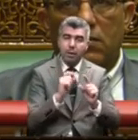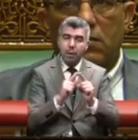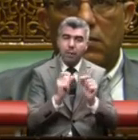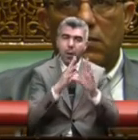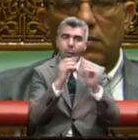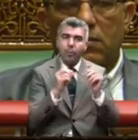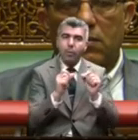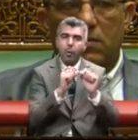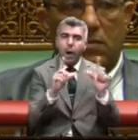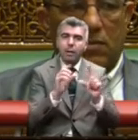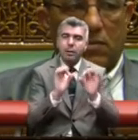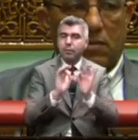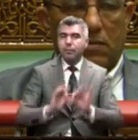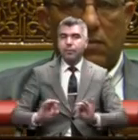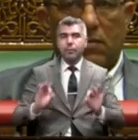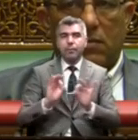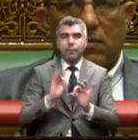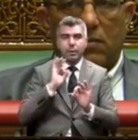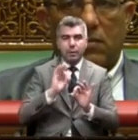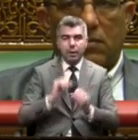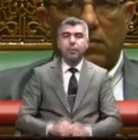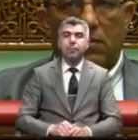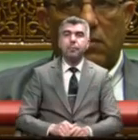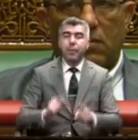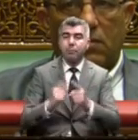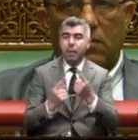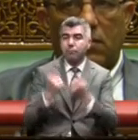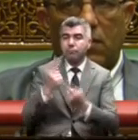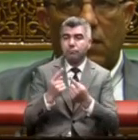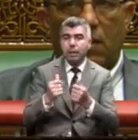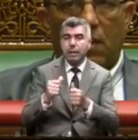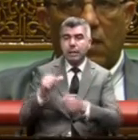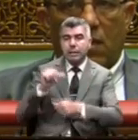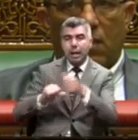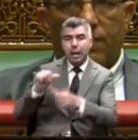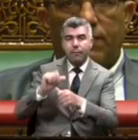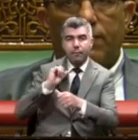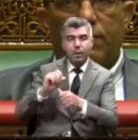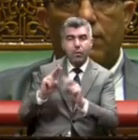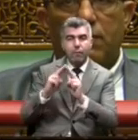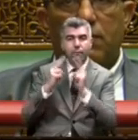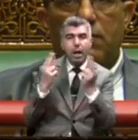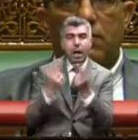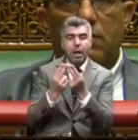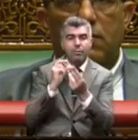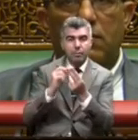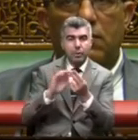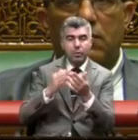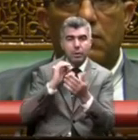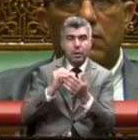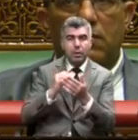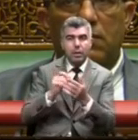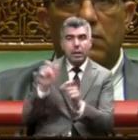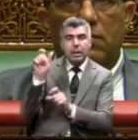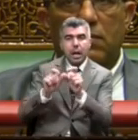استراتيجيه لمواجهه المتغيرات الاقتصاديه والماليه والنقديه الدوليه التي اثرت على تامين الحاجيات الضروريه للمواطن من